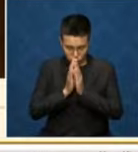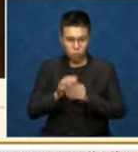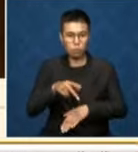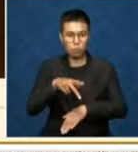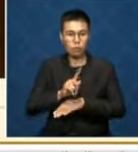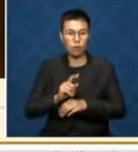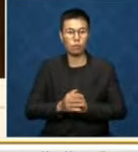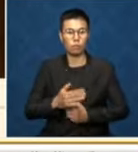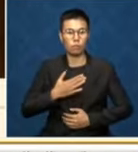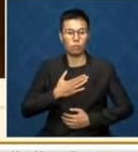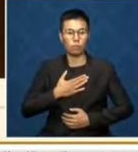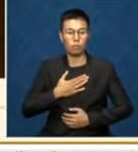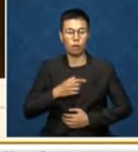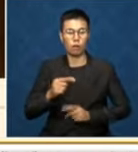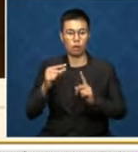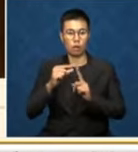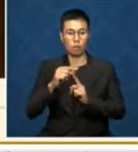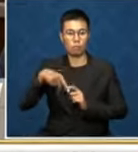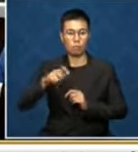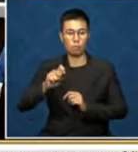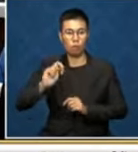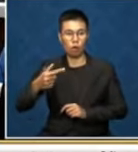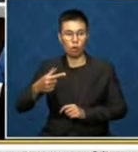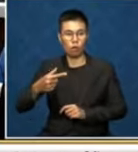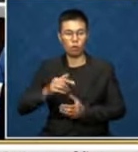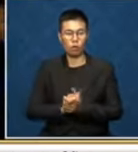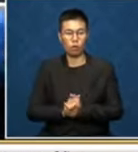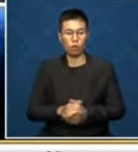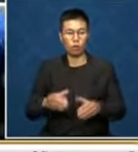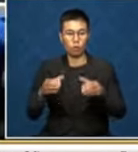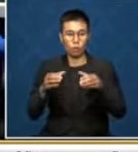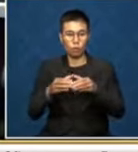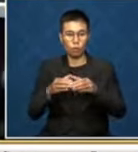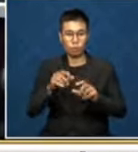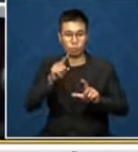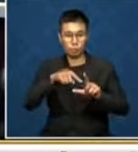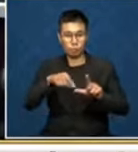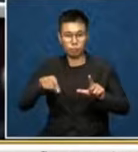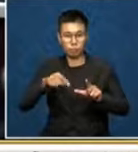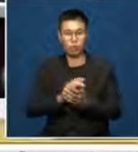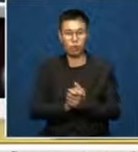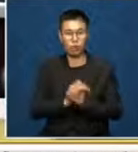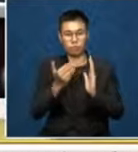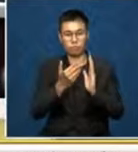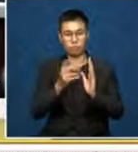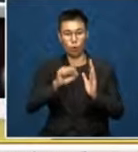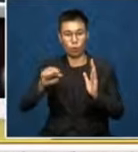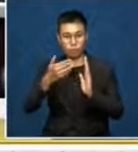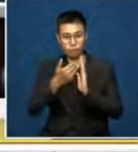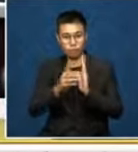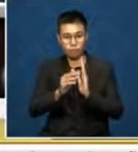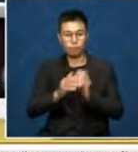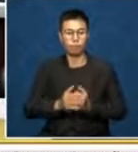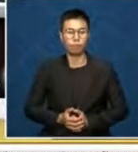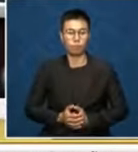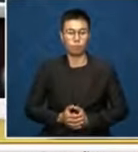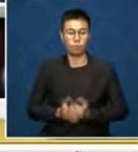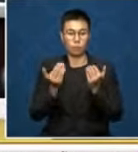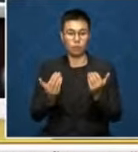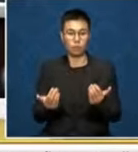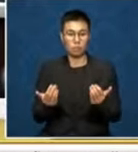ที่เคารพครับผมคำพองเทพคำผู้แทนราษฎรชื่อรายชื่อพรรคก้าวไกลสัดส่วนภาคอีสานนะครับมีเรื่องหารือท่านประธานอ